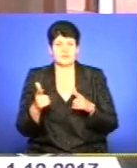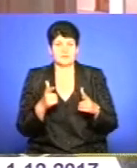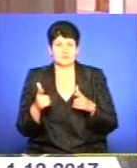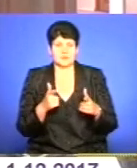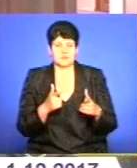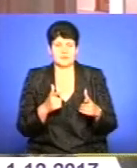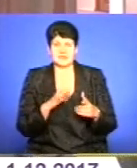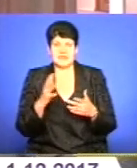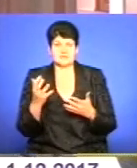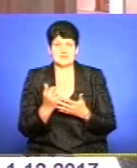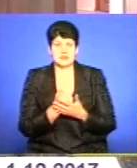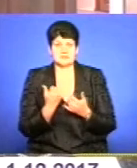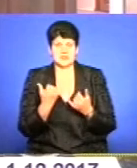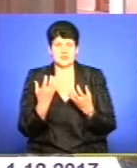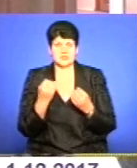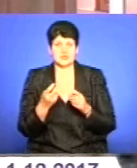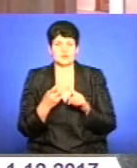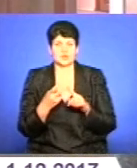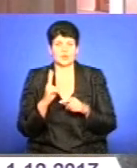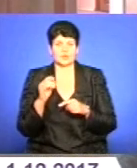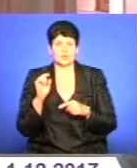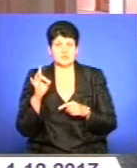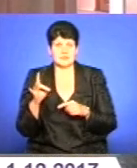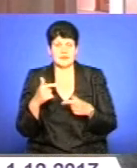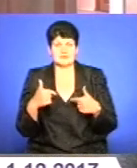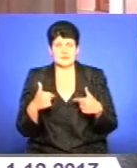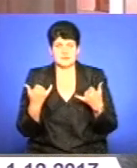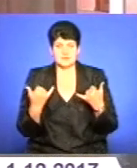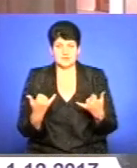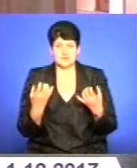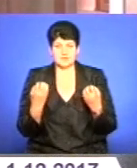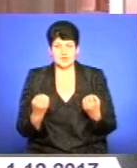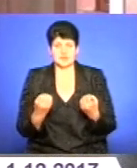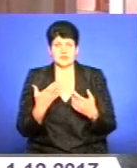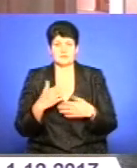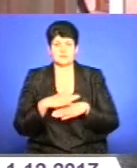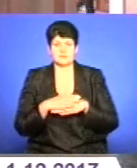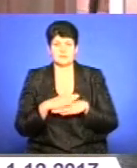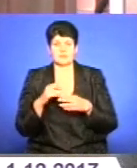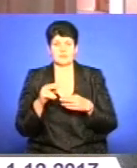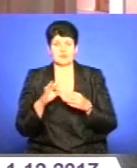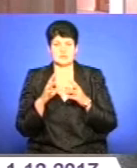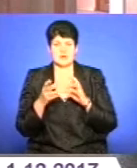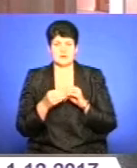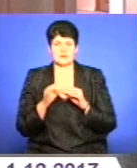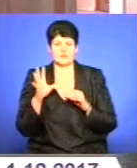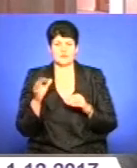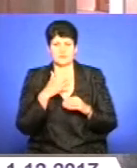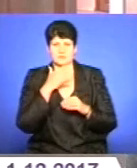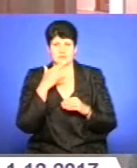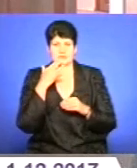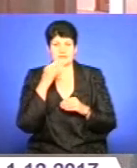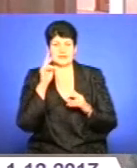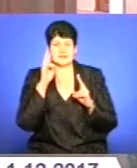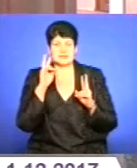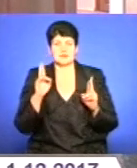підготовлятися. Не встигаємо, нас зараз ще як 2-й курс, екзамени, там наші предмети по дизайну і дуже всього на купу. І ми не